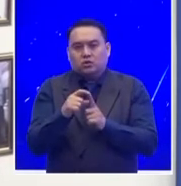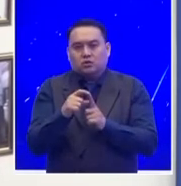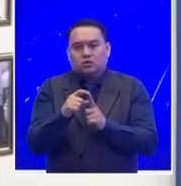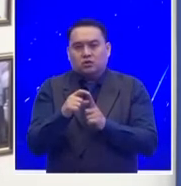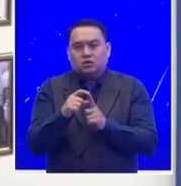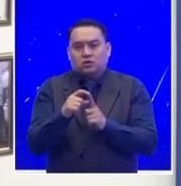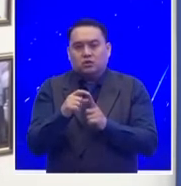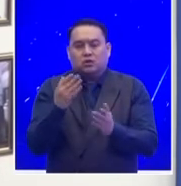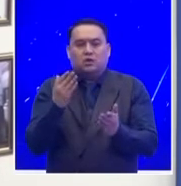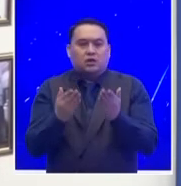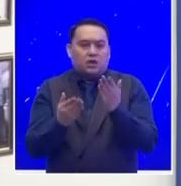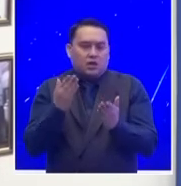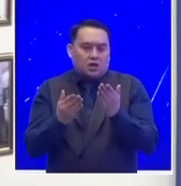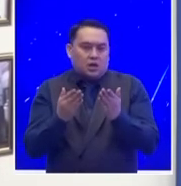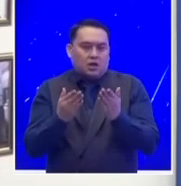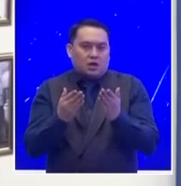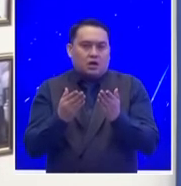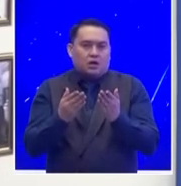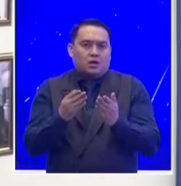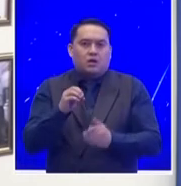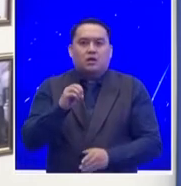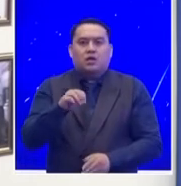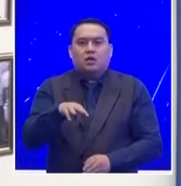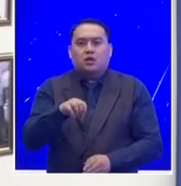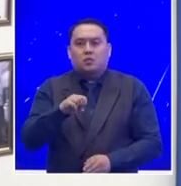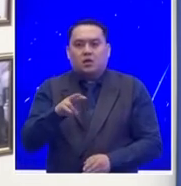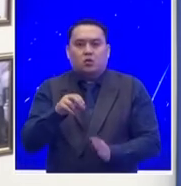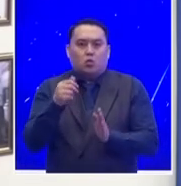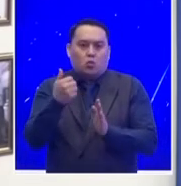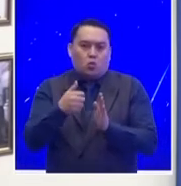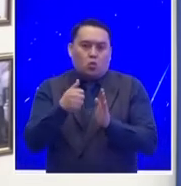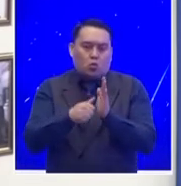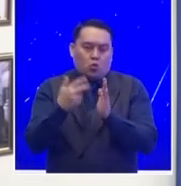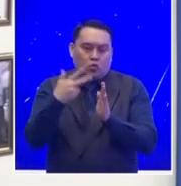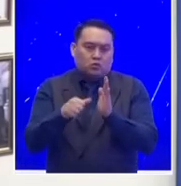қарамелік алатын болсақ, емеменшілікті алатын болсақ 36 мысалы. Ал енді